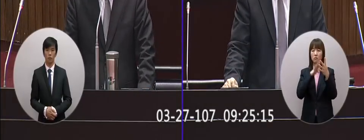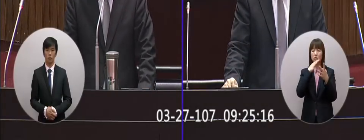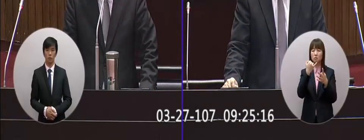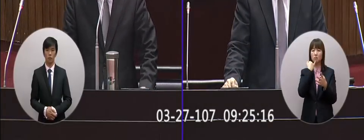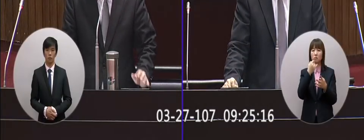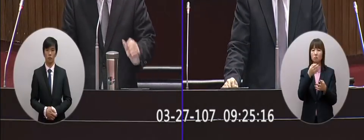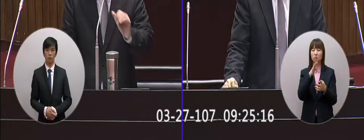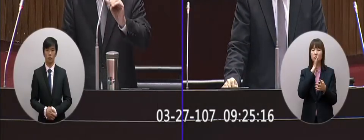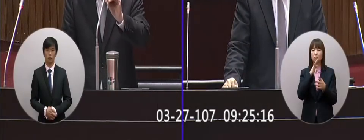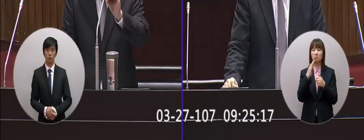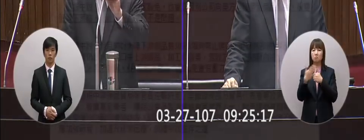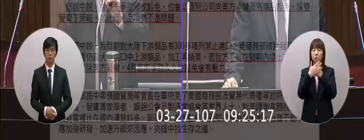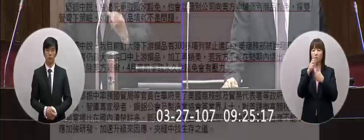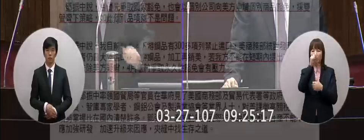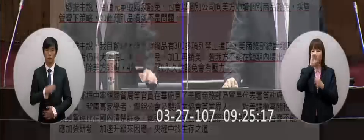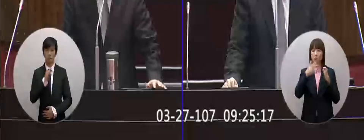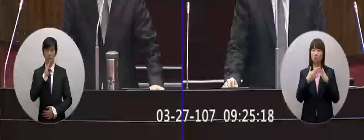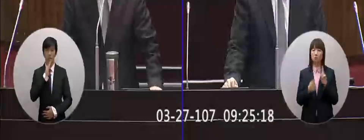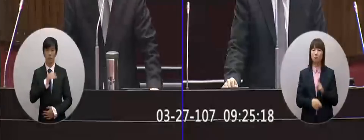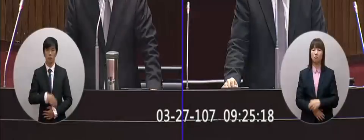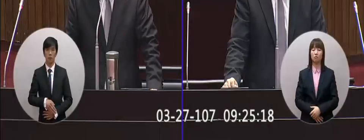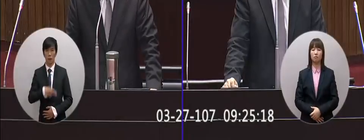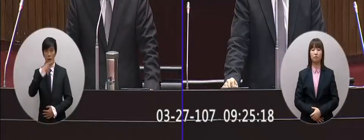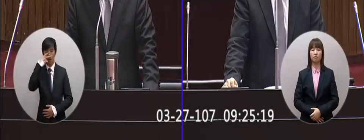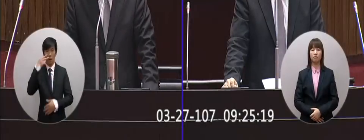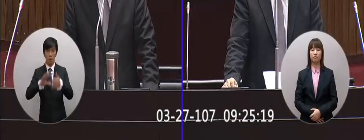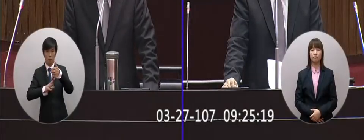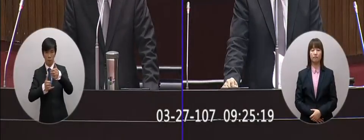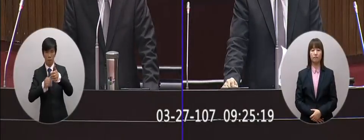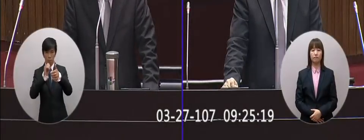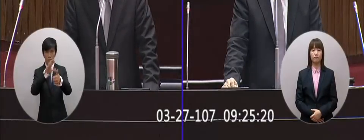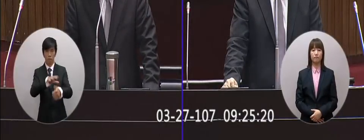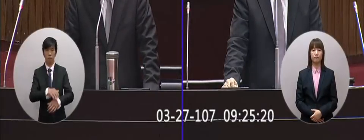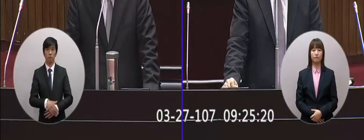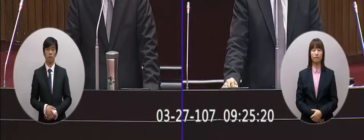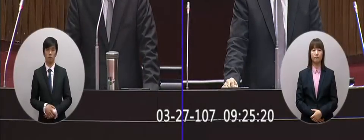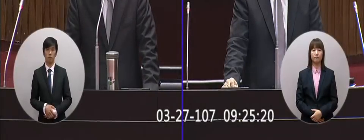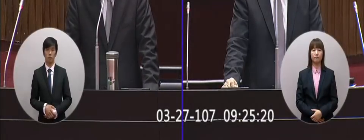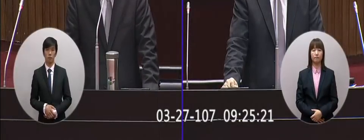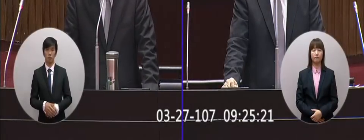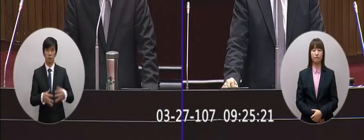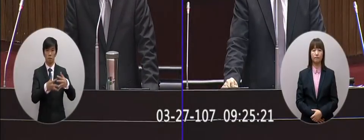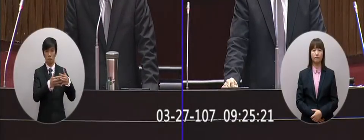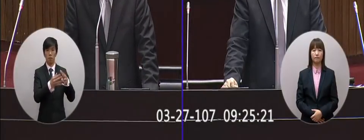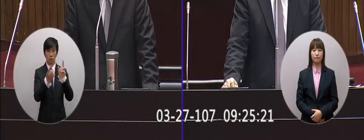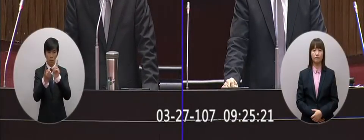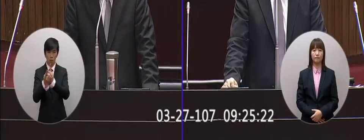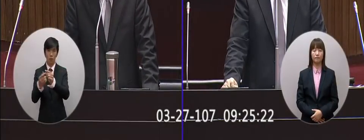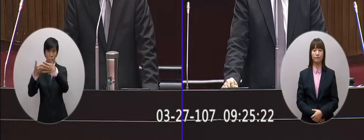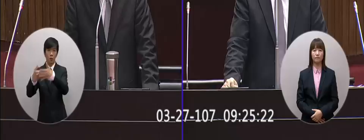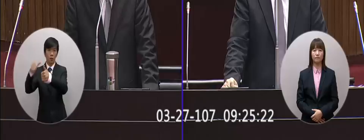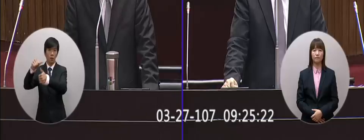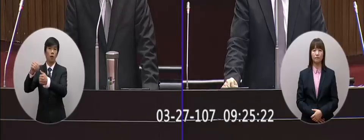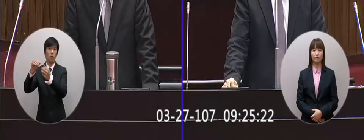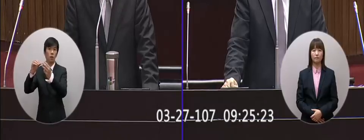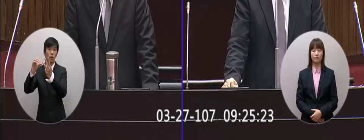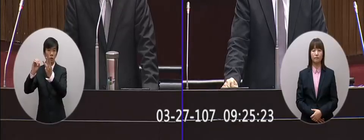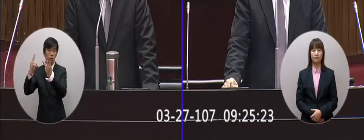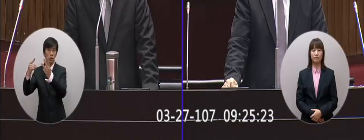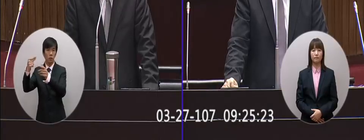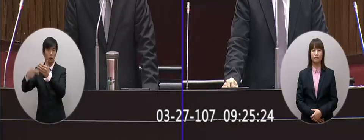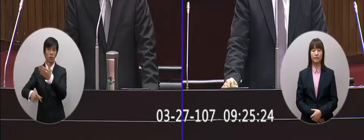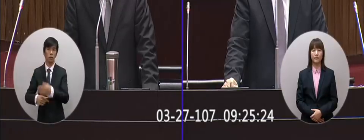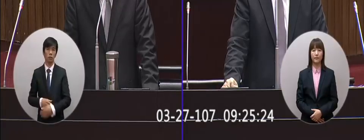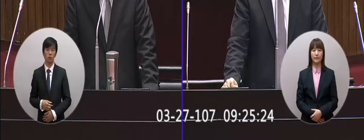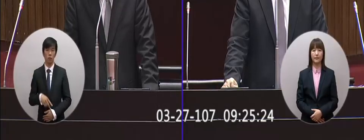的国家？ 跟赖委员报告不管是美国对中国技术301又或者是对全